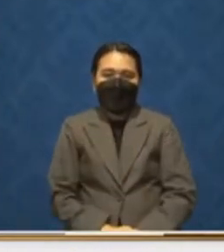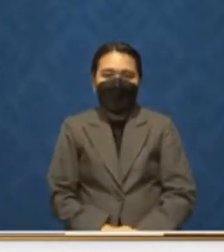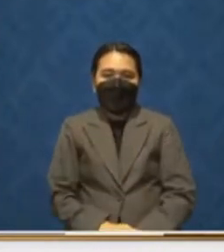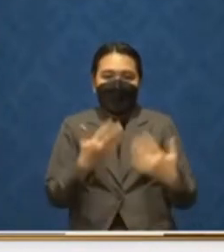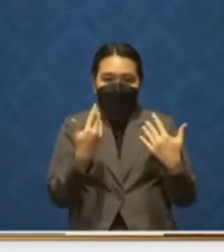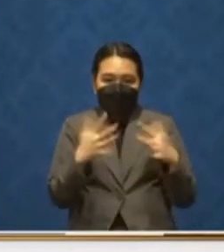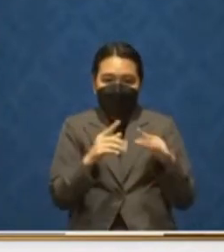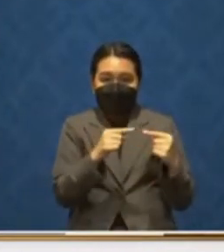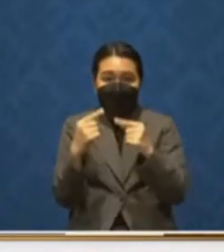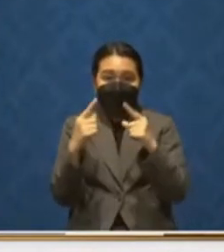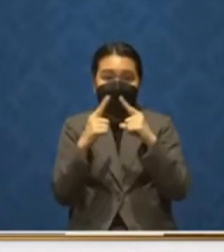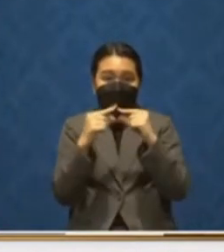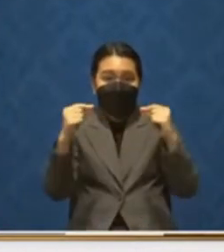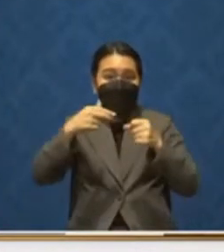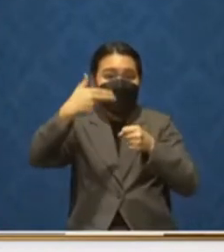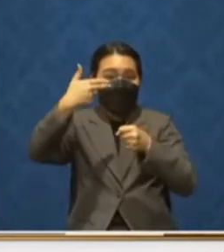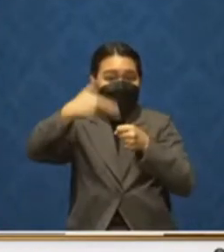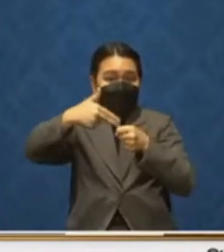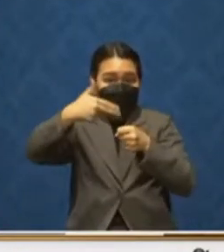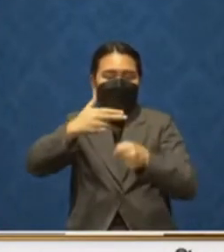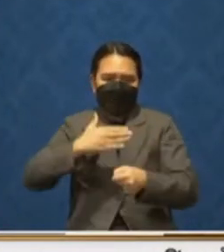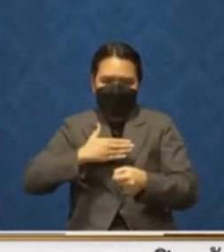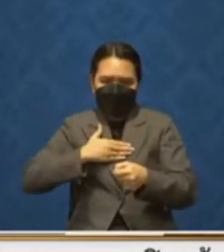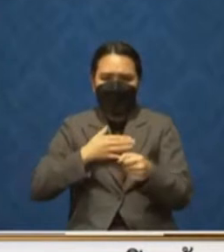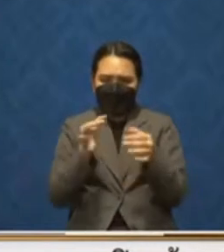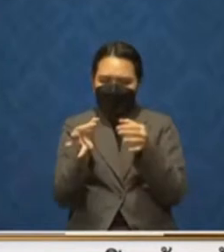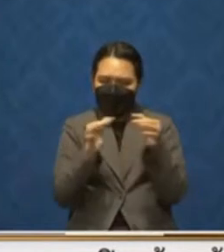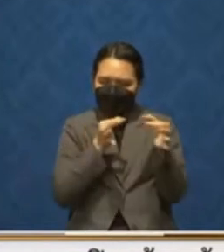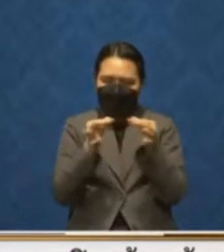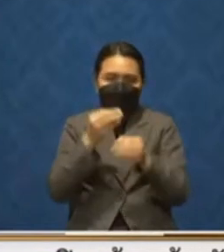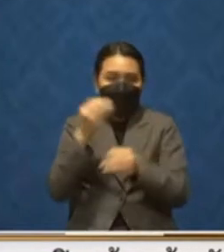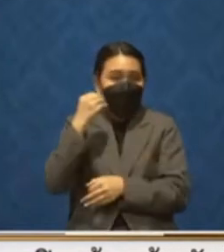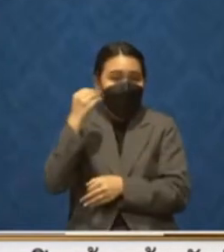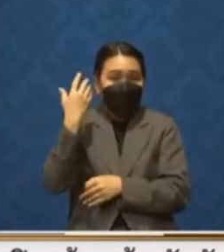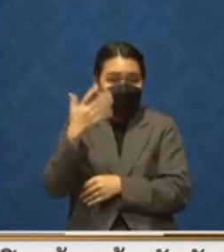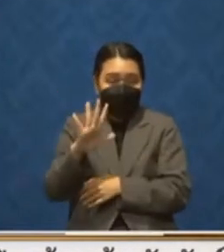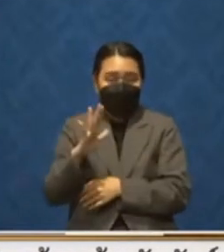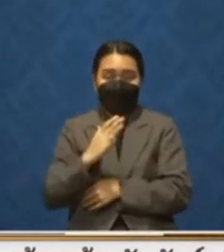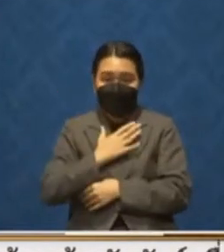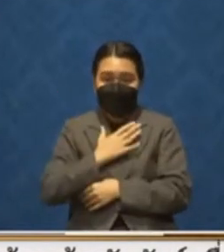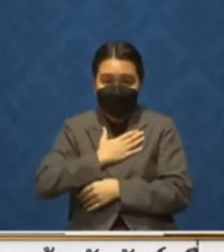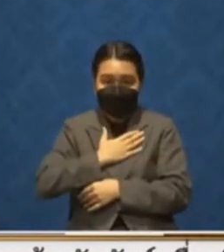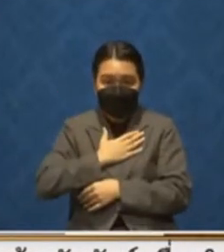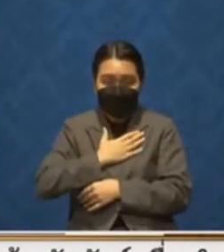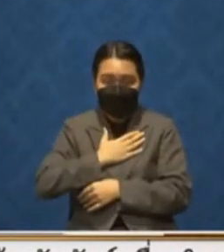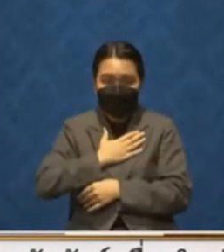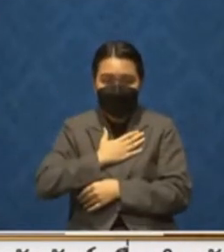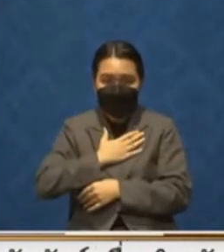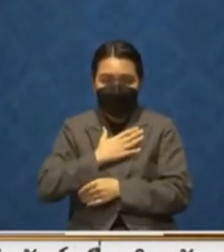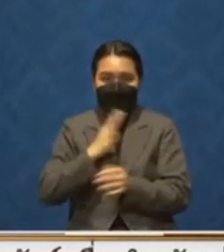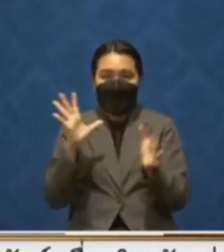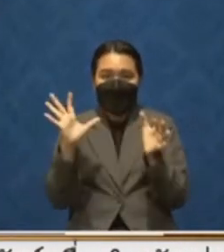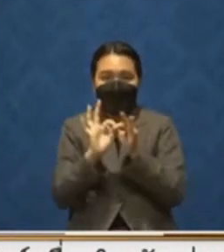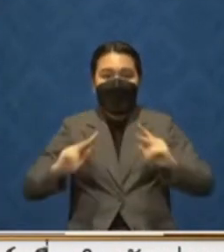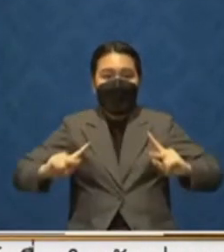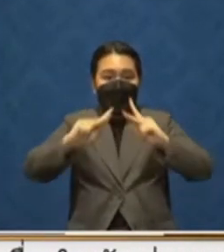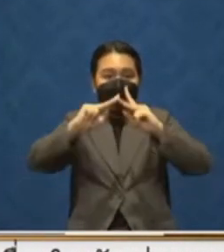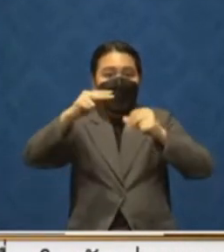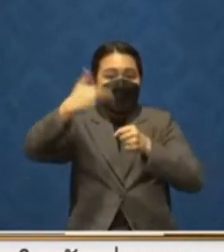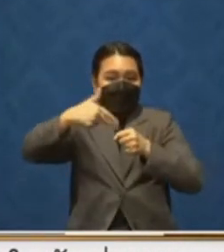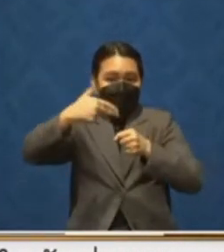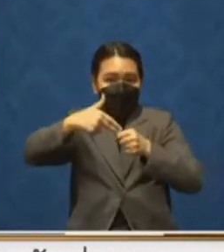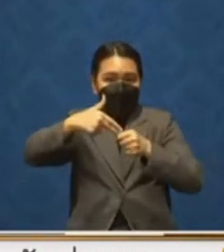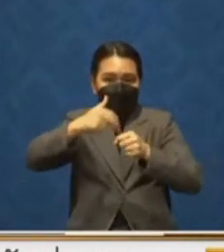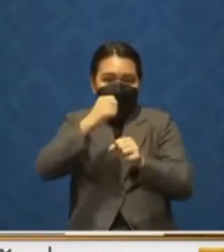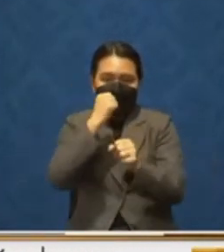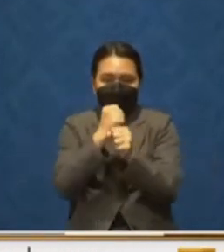พลังงานนะครับผมแจ้งไปหลายครั้งแล้วหน้าในตัวผมเองในเรื่องของก็ต้องมานานเองนะครับคุณทำงานมาหลายระดับ